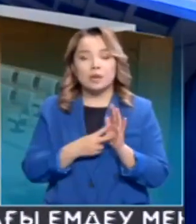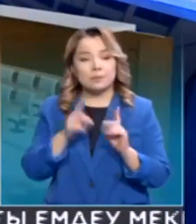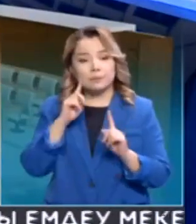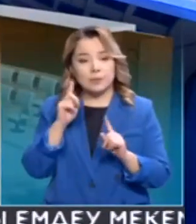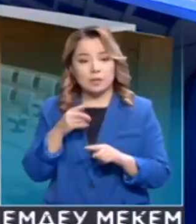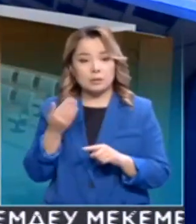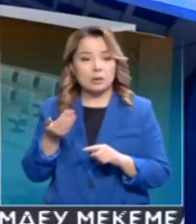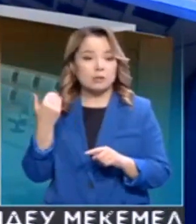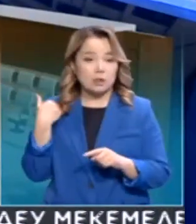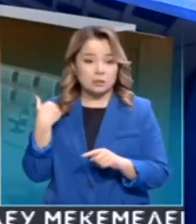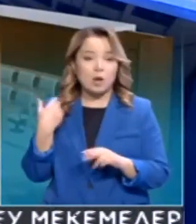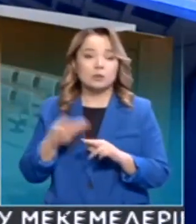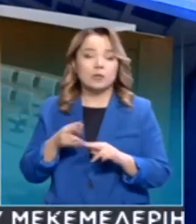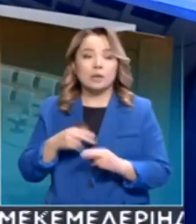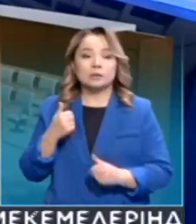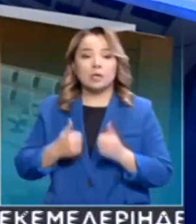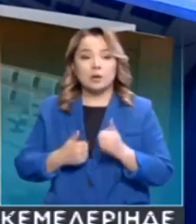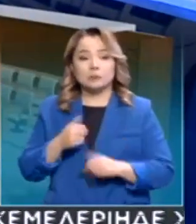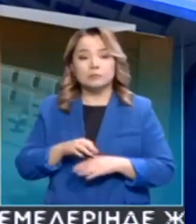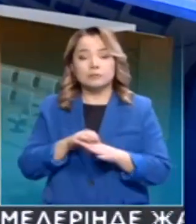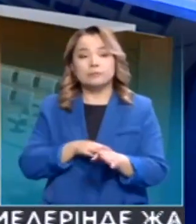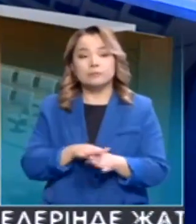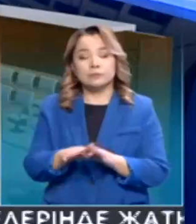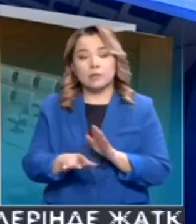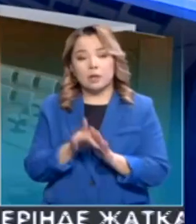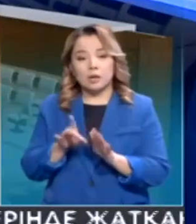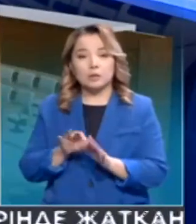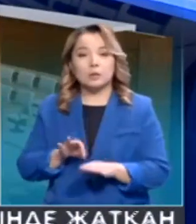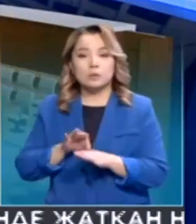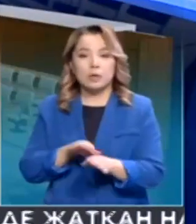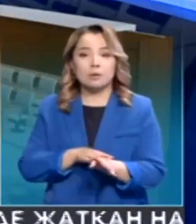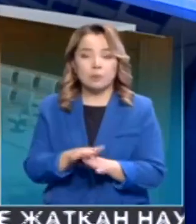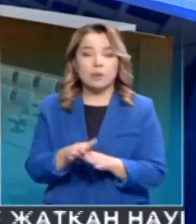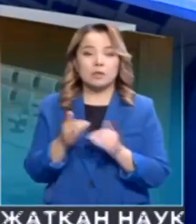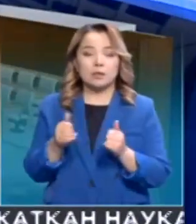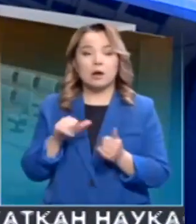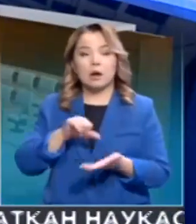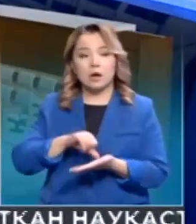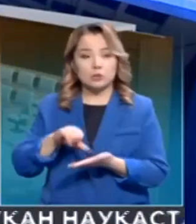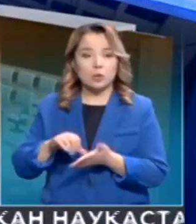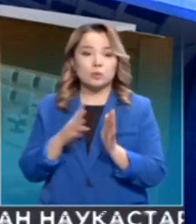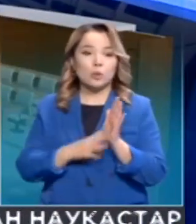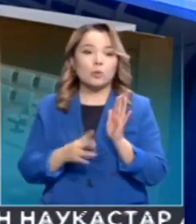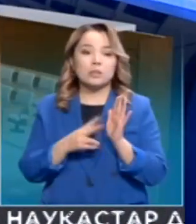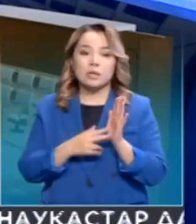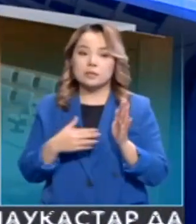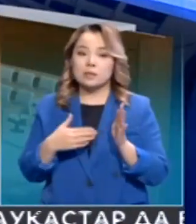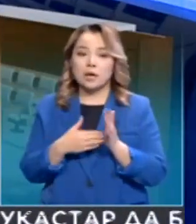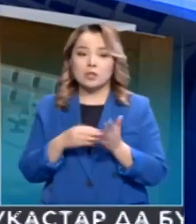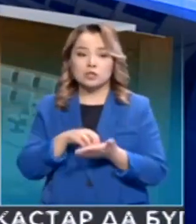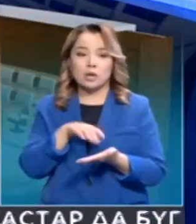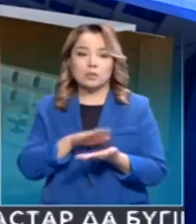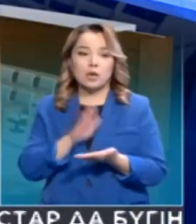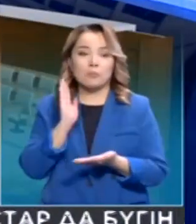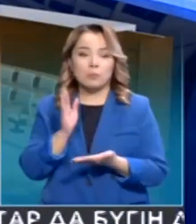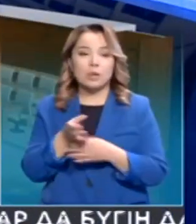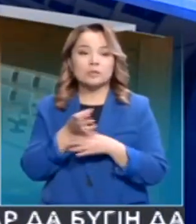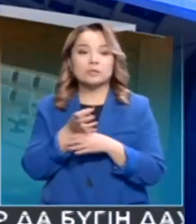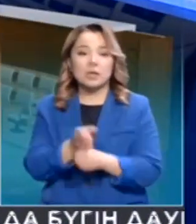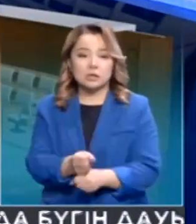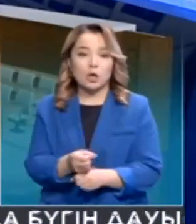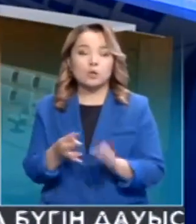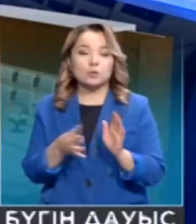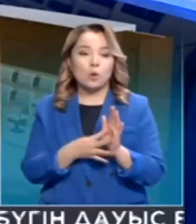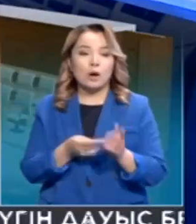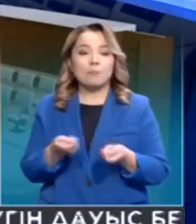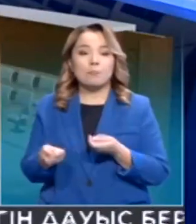белгилі. Саясий додадан кейин өтетін мажилис отырысындагы таблога катысып отургандар 98 деп жазылат. Кыскартылган бул